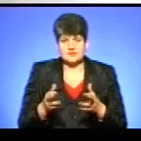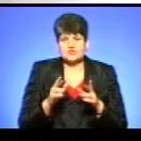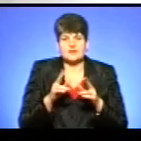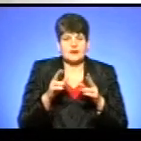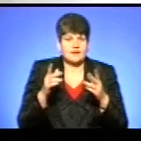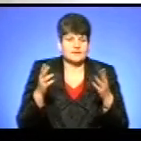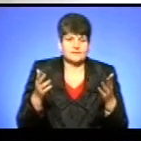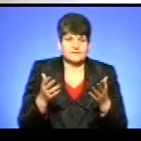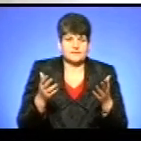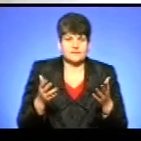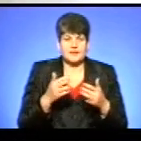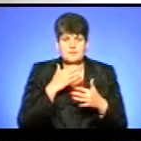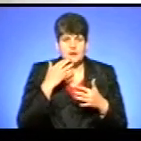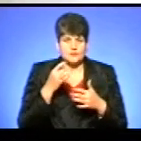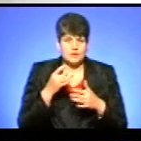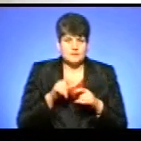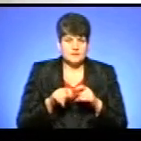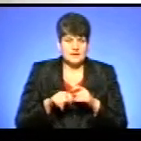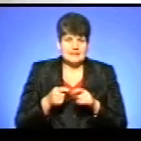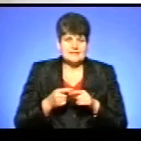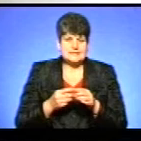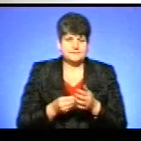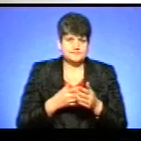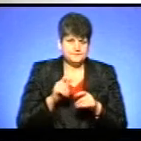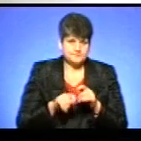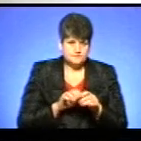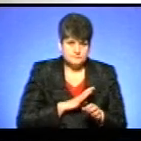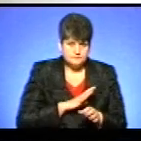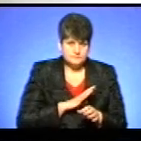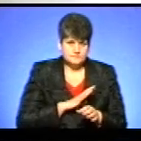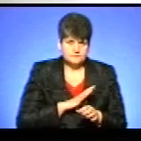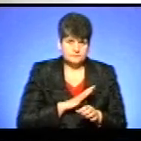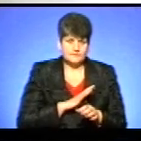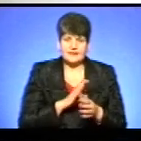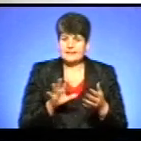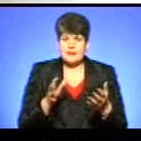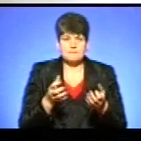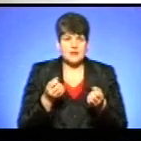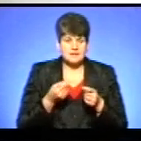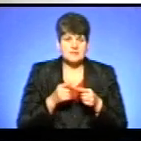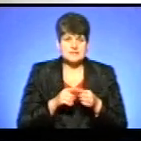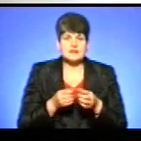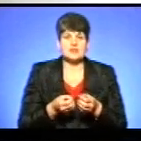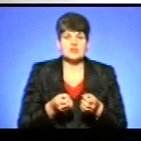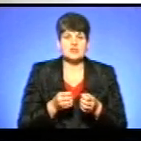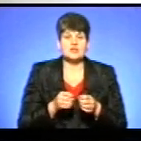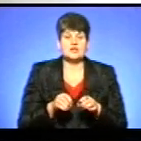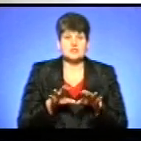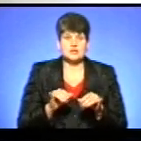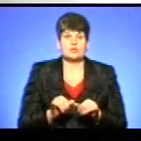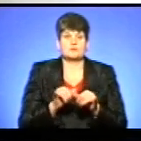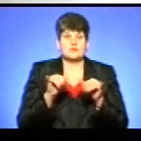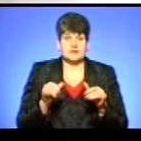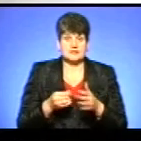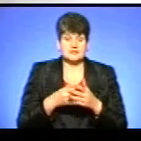перевірені, і багато раз ці тарифи перевірені, і не прийме якесь рішення щодо підняття ціни, а так